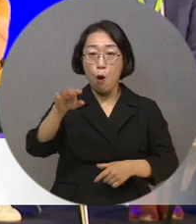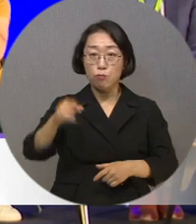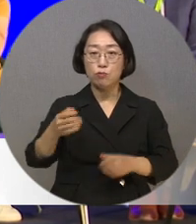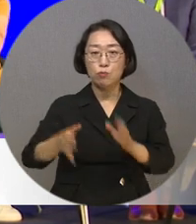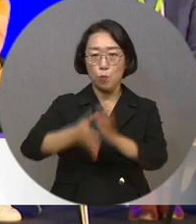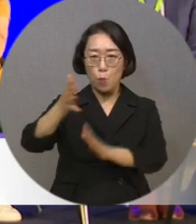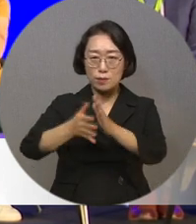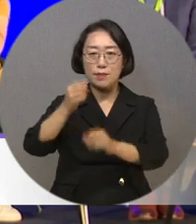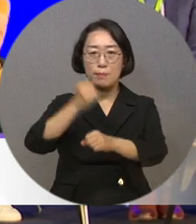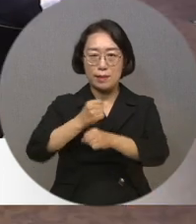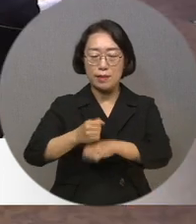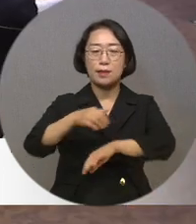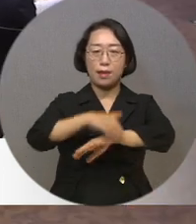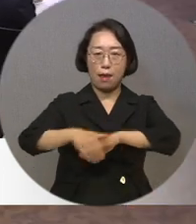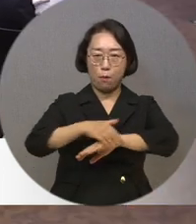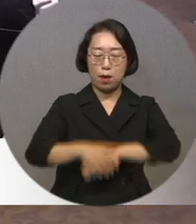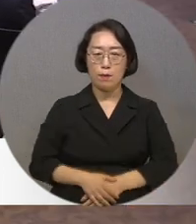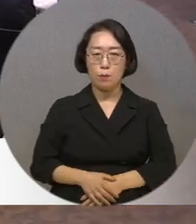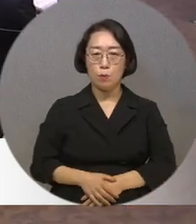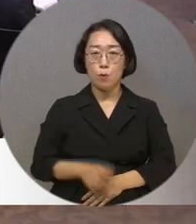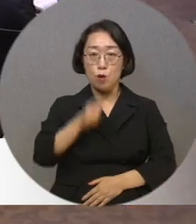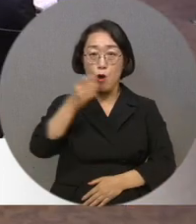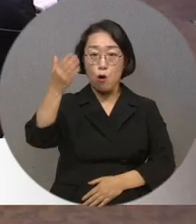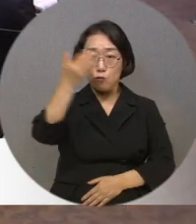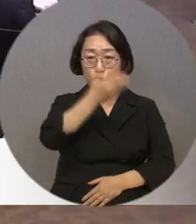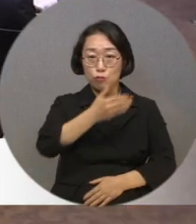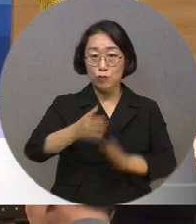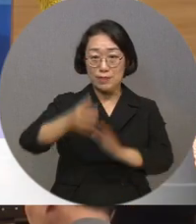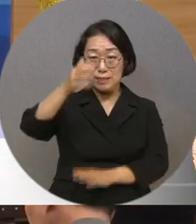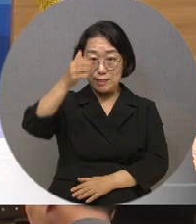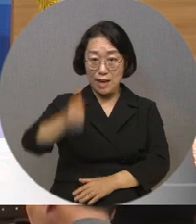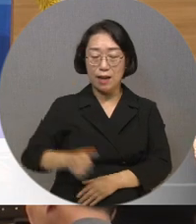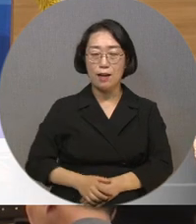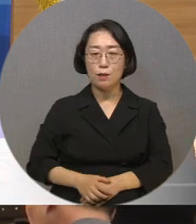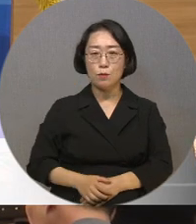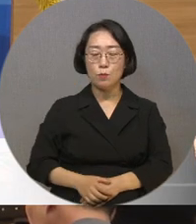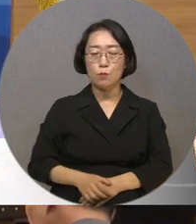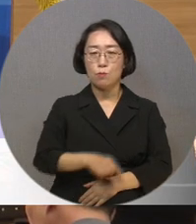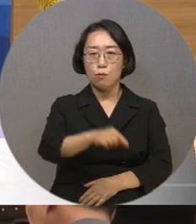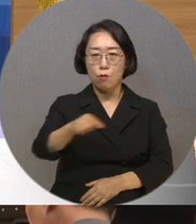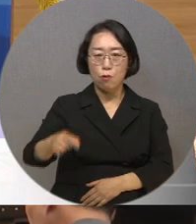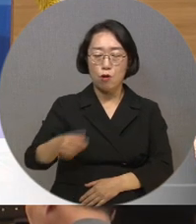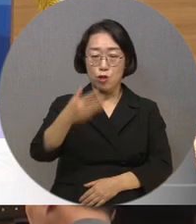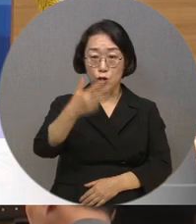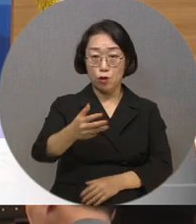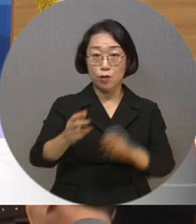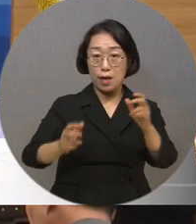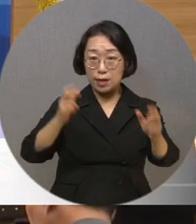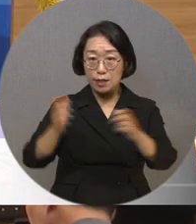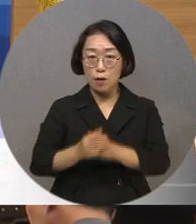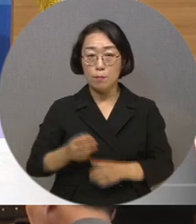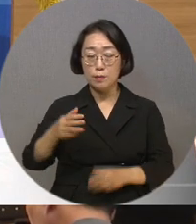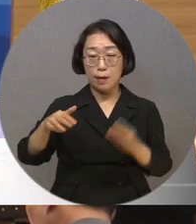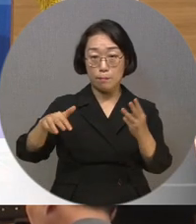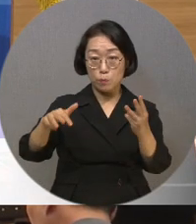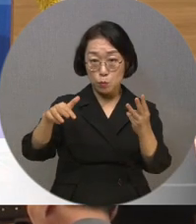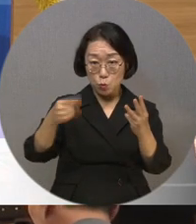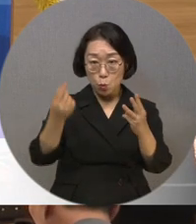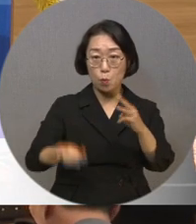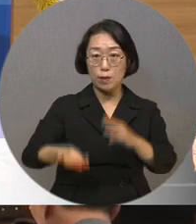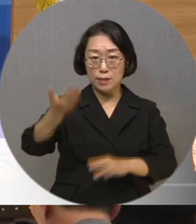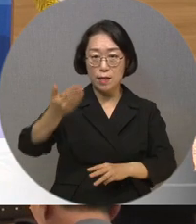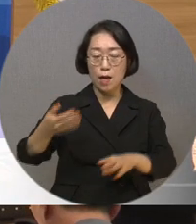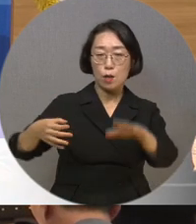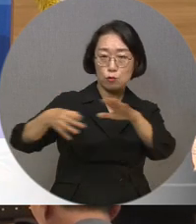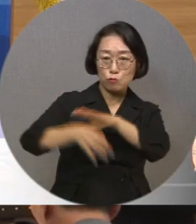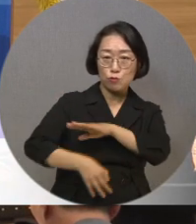밝혔습니다. 정기명 여수시장은 기자회견을 열고 8개 기업과 3조 3,466억 원 규모의 투자